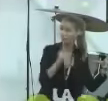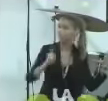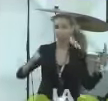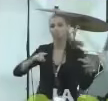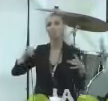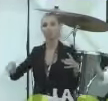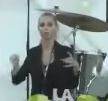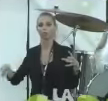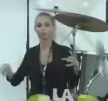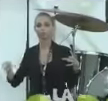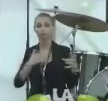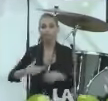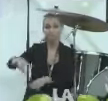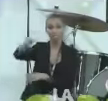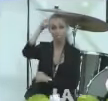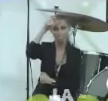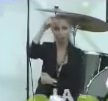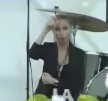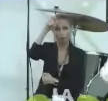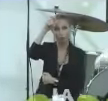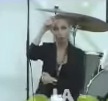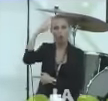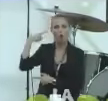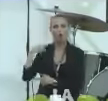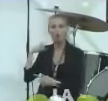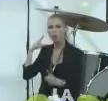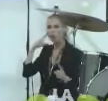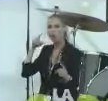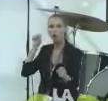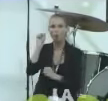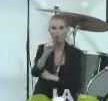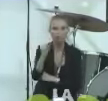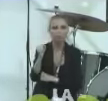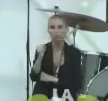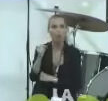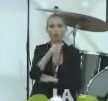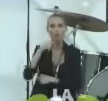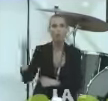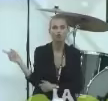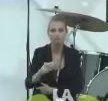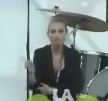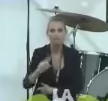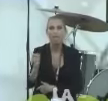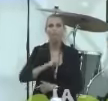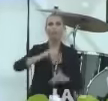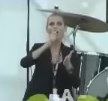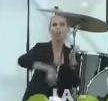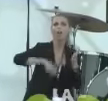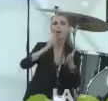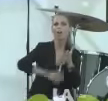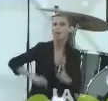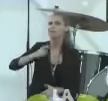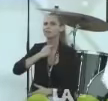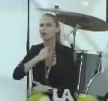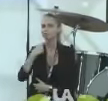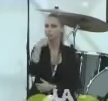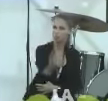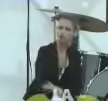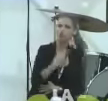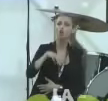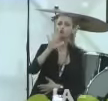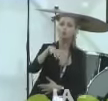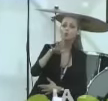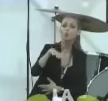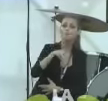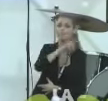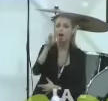Non puoi avere uno Stato ostile che ti costringe in un'agenzia delle entrate e ti dice: mi devi dare 5.000 euro altrimenti